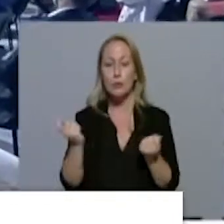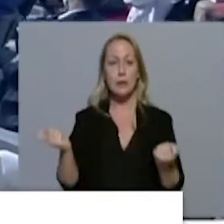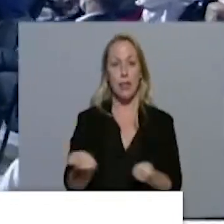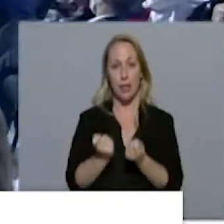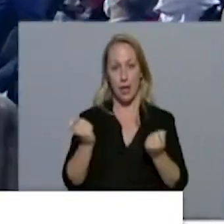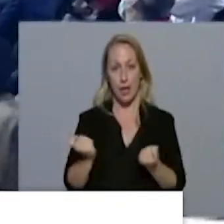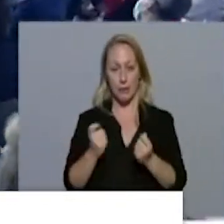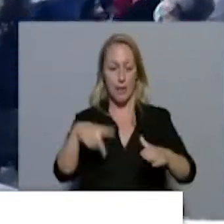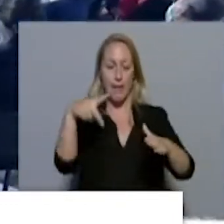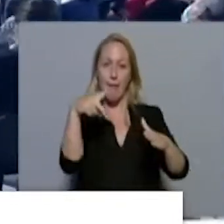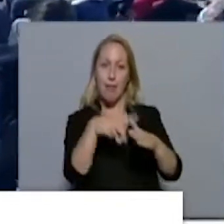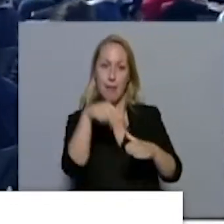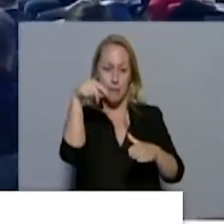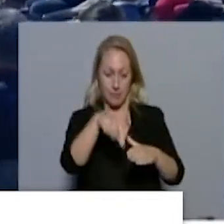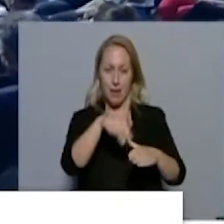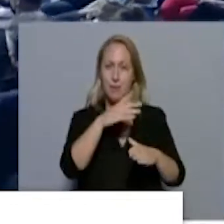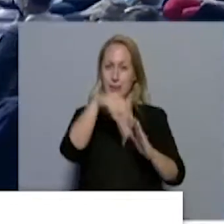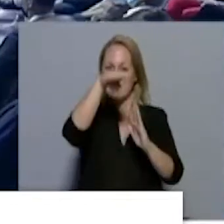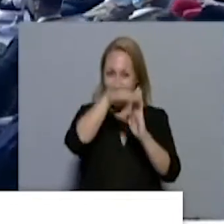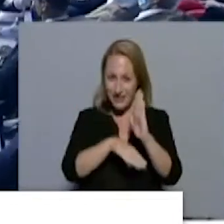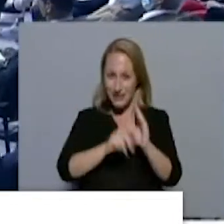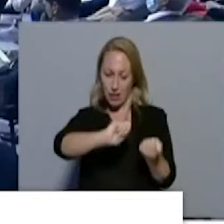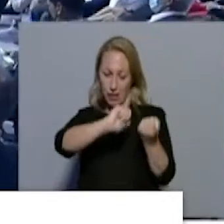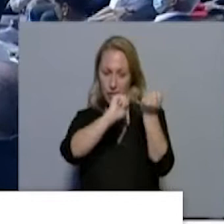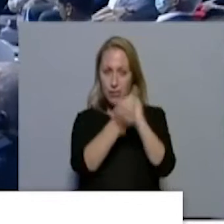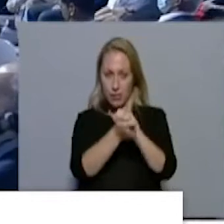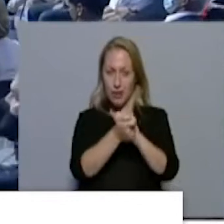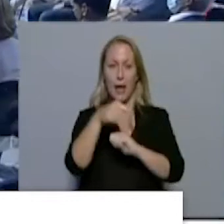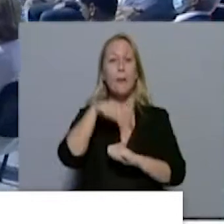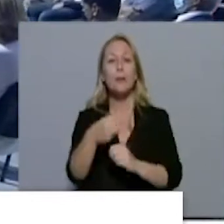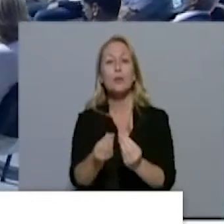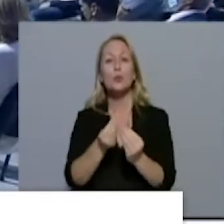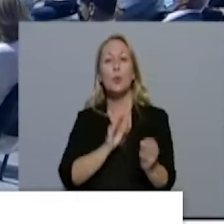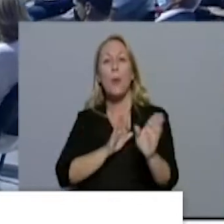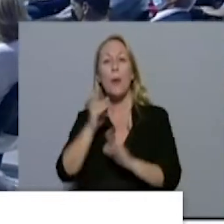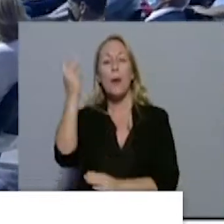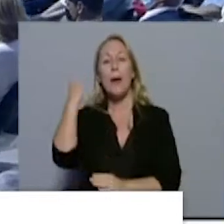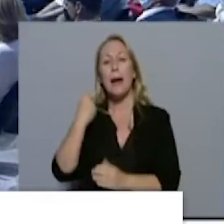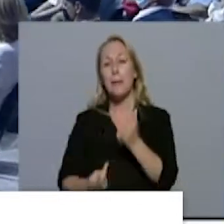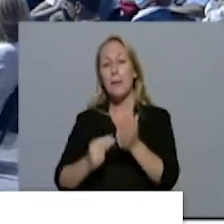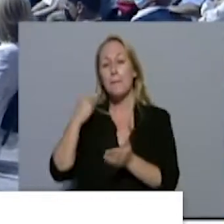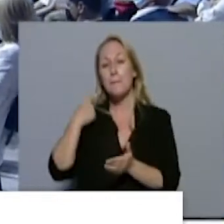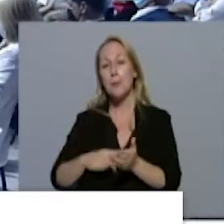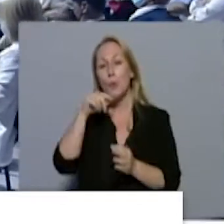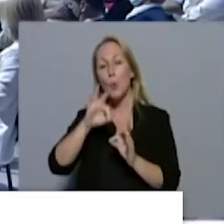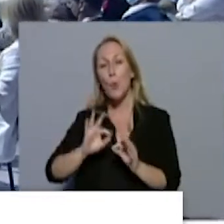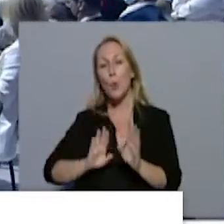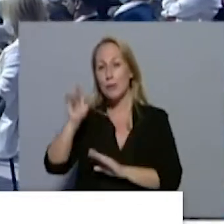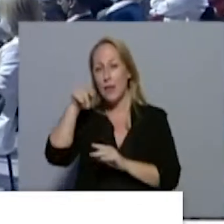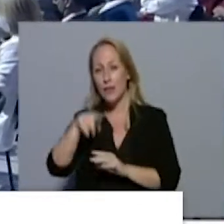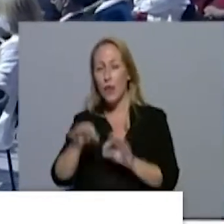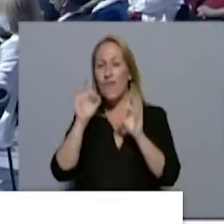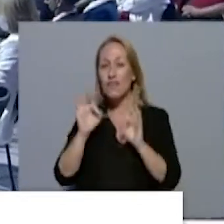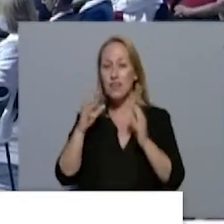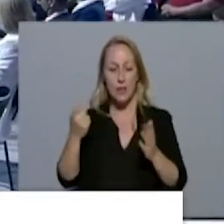του τραπεζικού τομέα και την επαναφορά του χρηματοπιστωτικού συστήματος στο φυσικό του ρόλο, δηλαδή σε αυτόν του